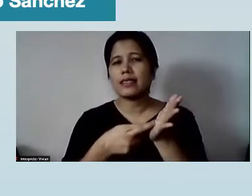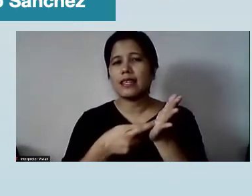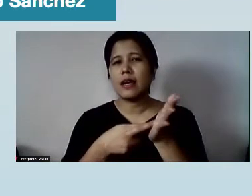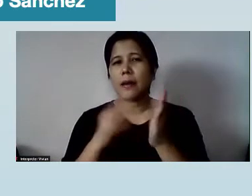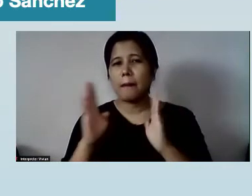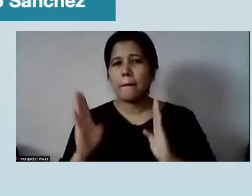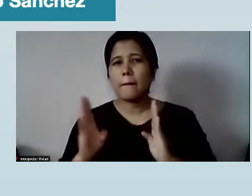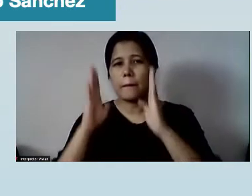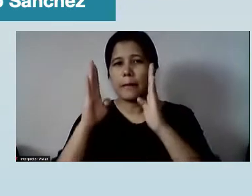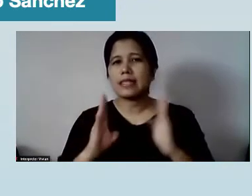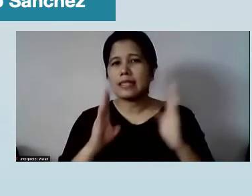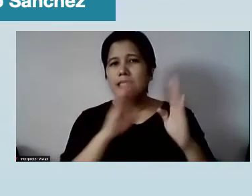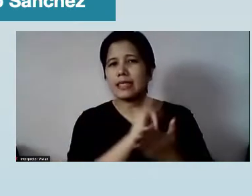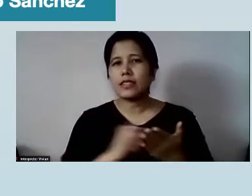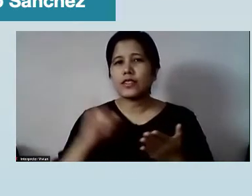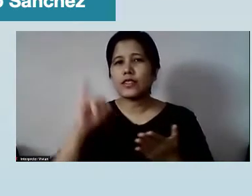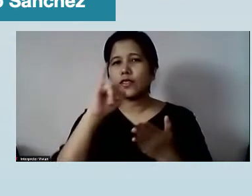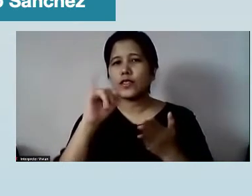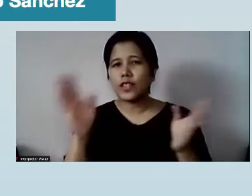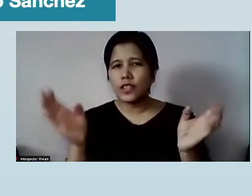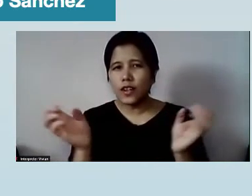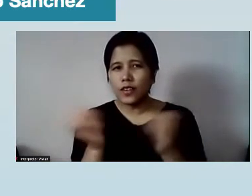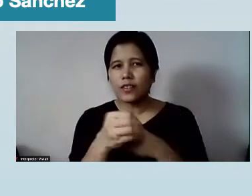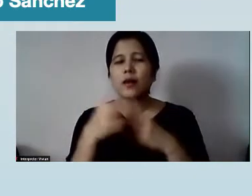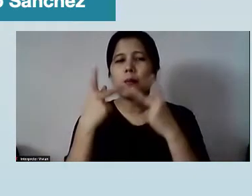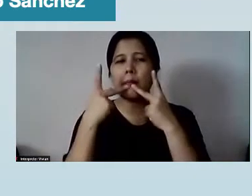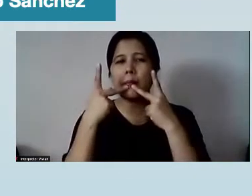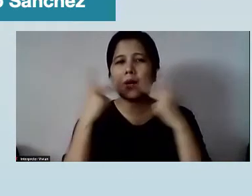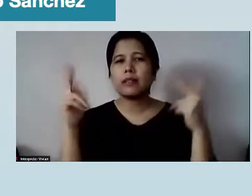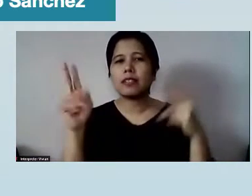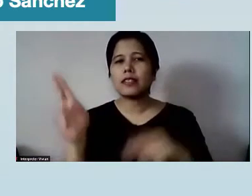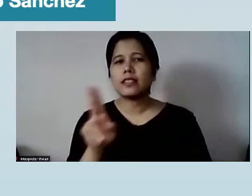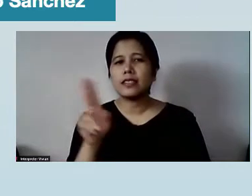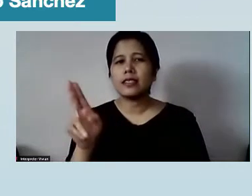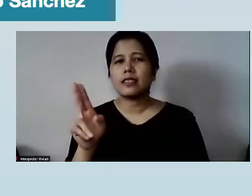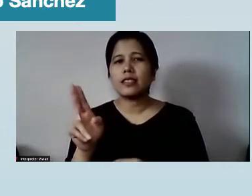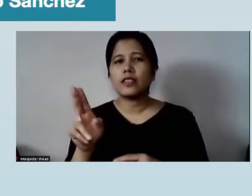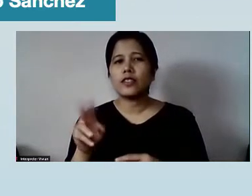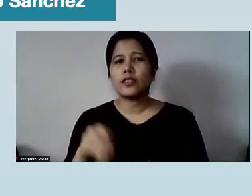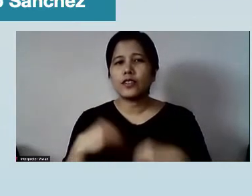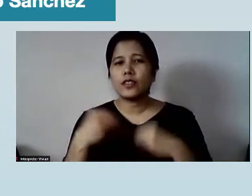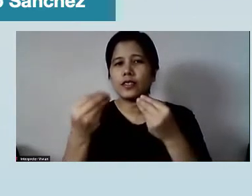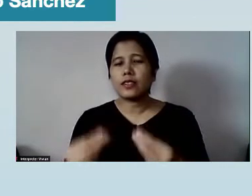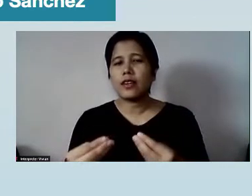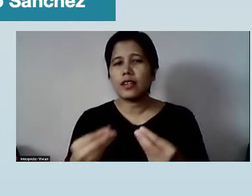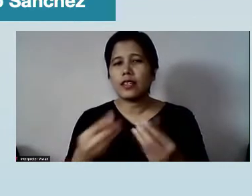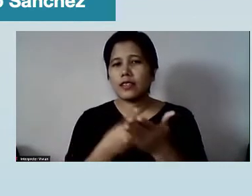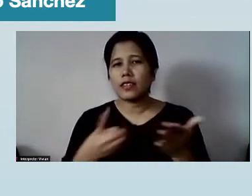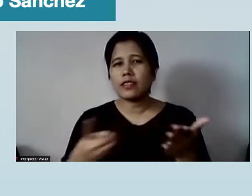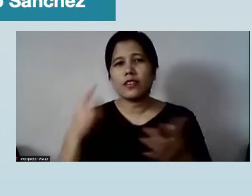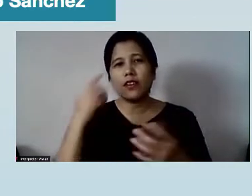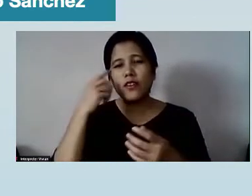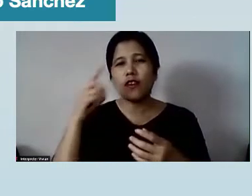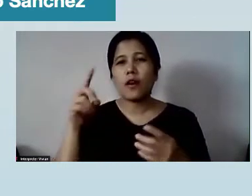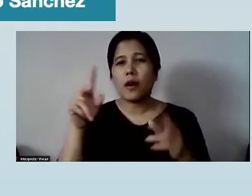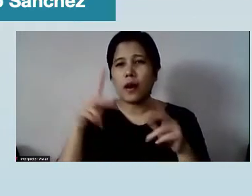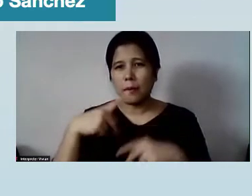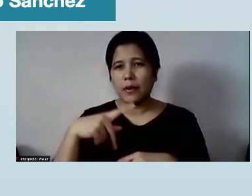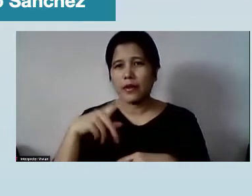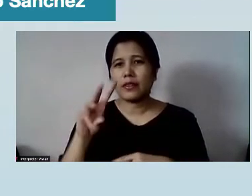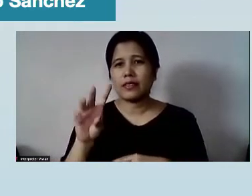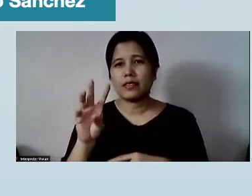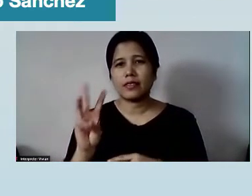buildings, institutions, establishments, and public utilities to install facilities for persons with disabilities.